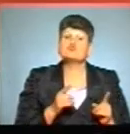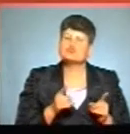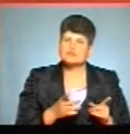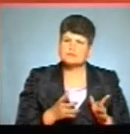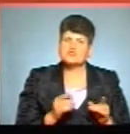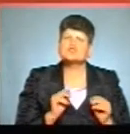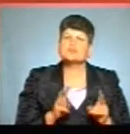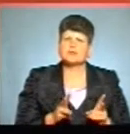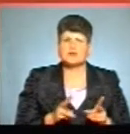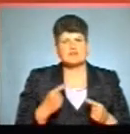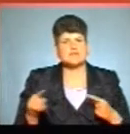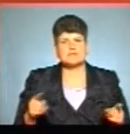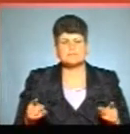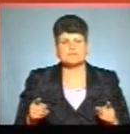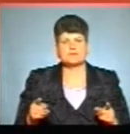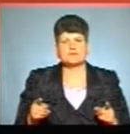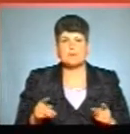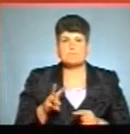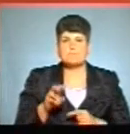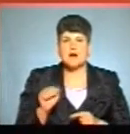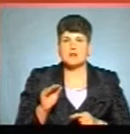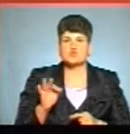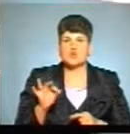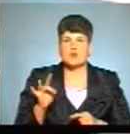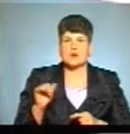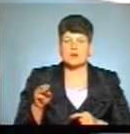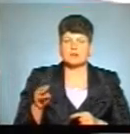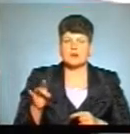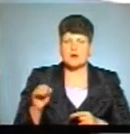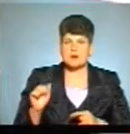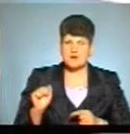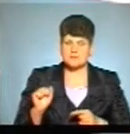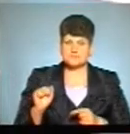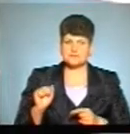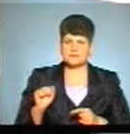буде відрізнятися ну, тобто, від мажоритарка, тобто